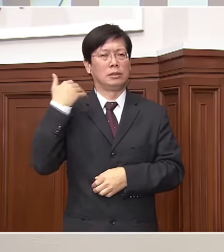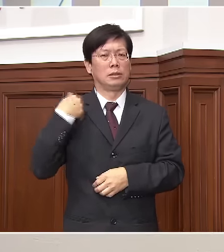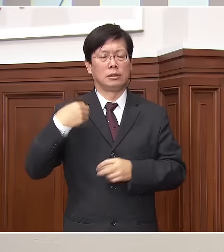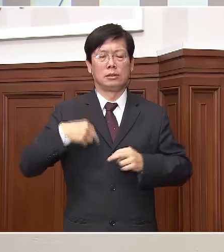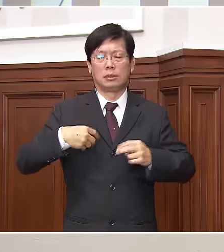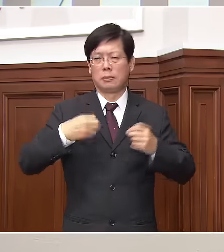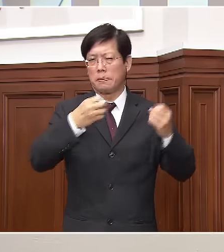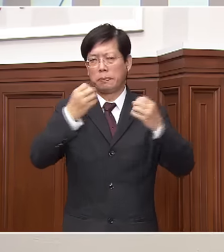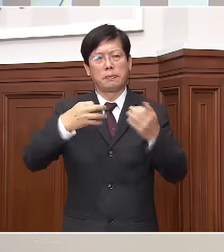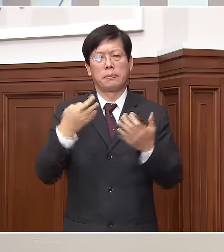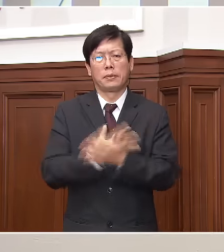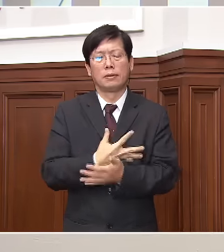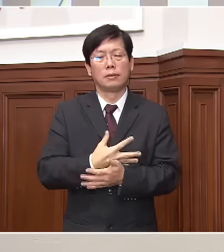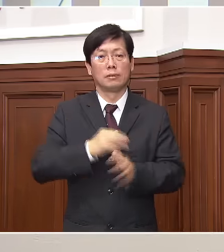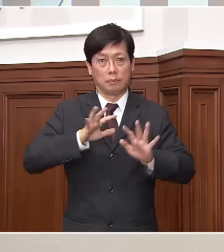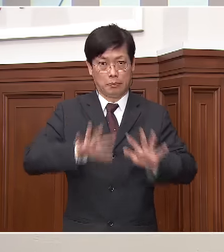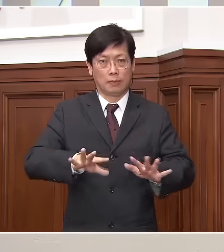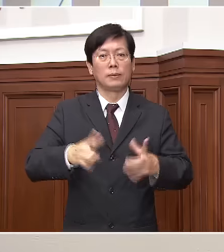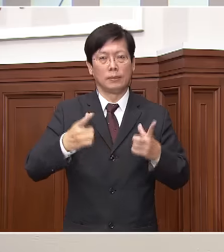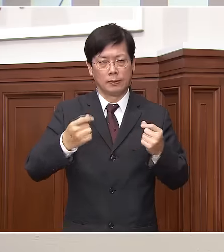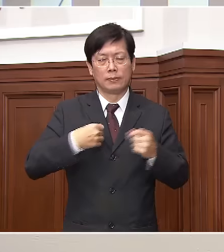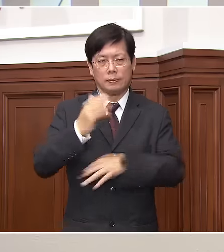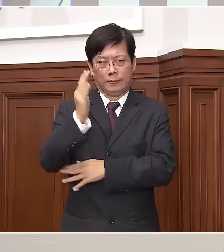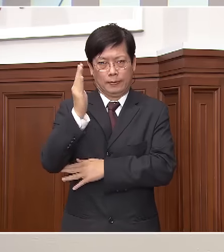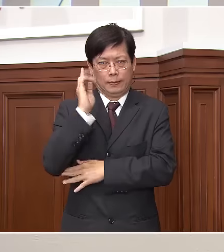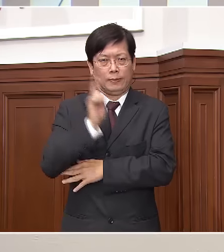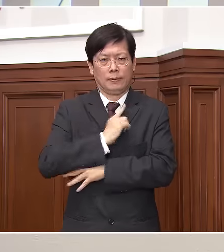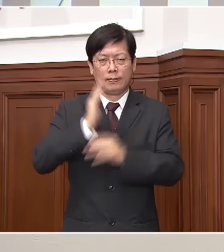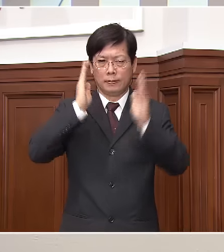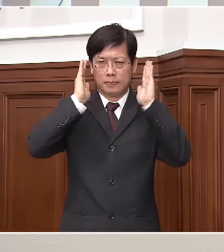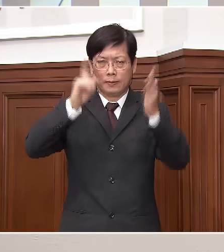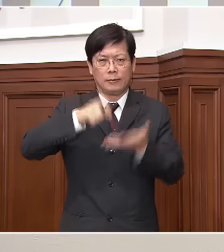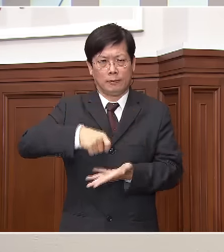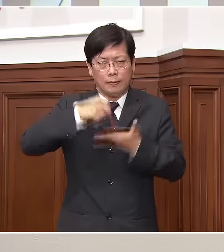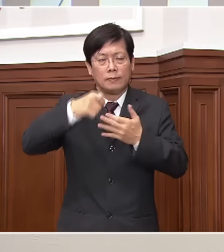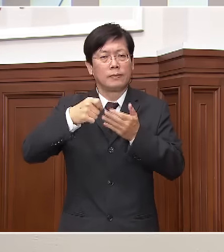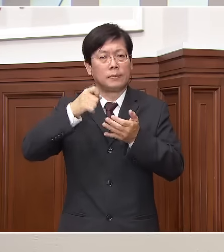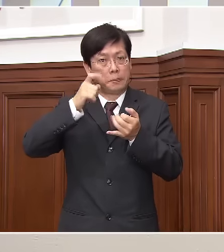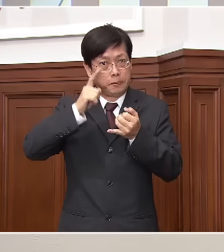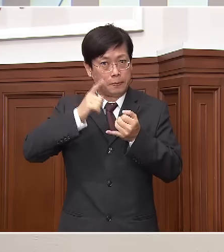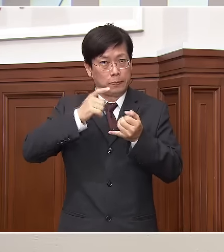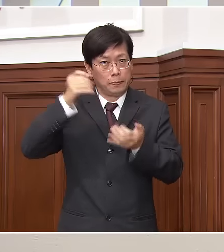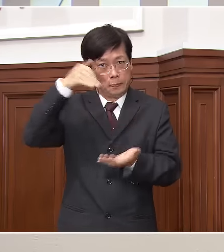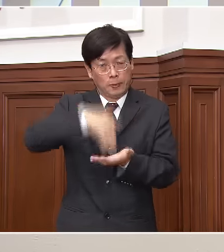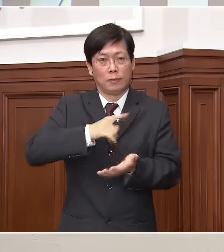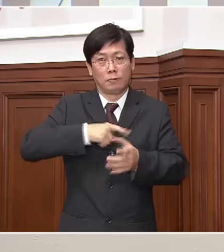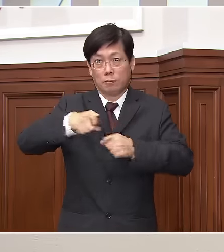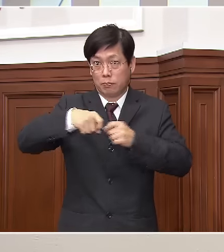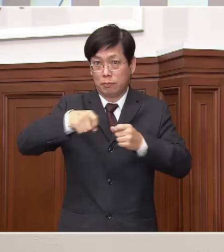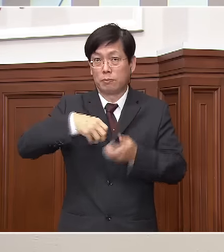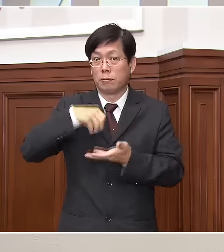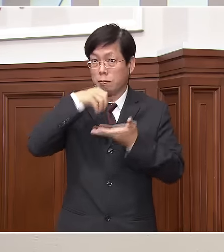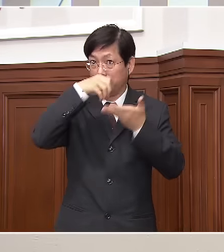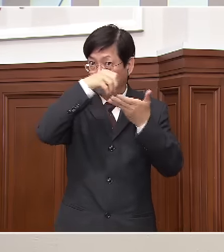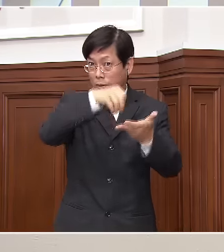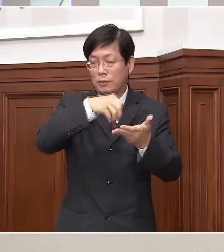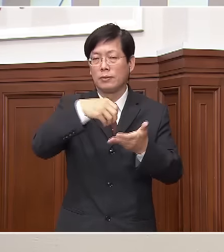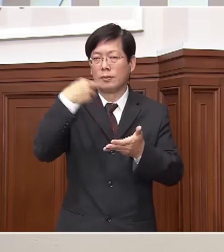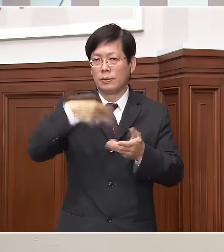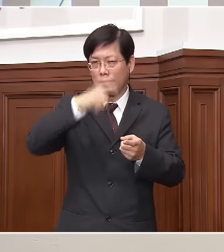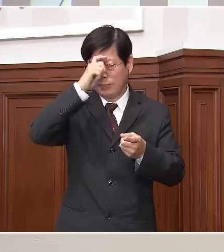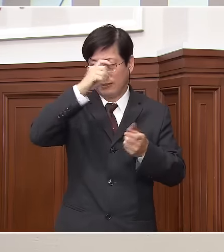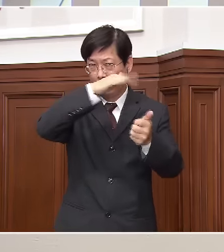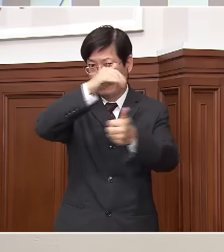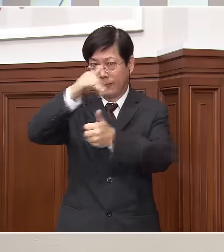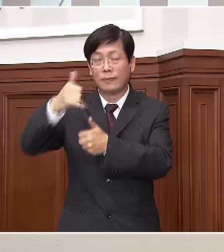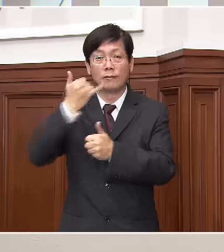会的讨论，这一次在政府正式提出最后方案立法院审议前，我们希望透